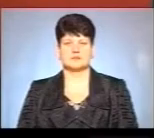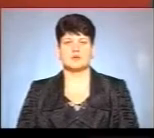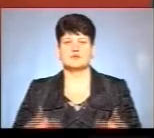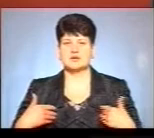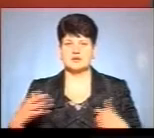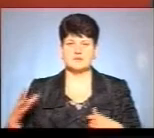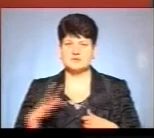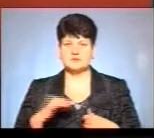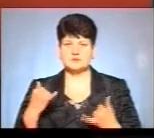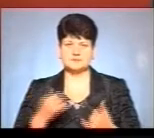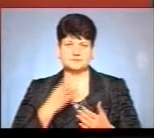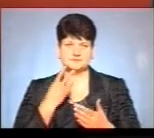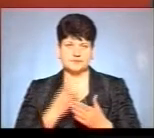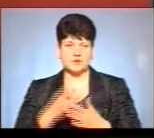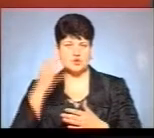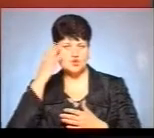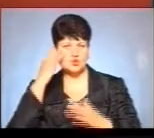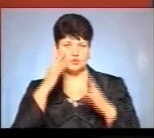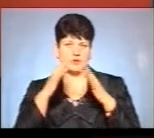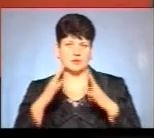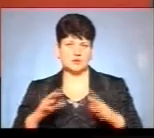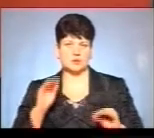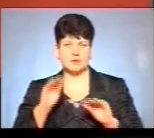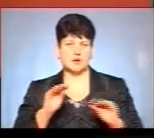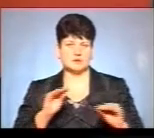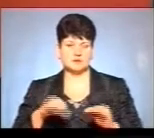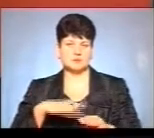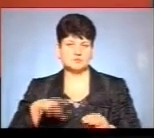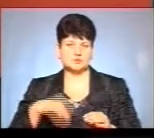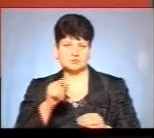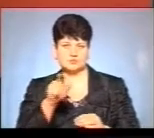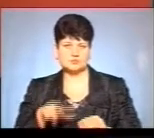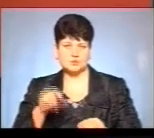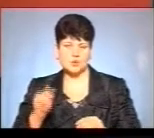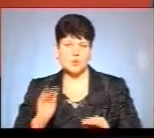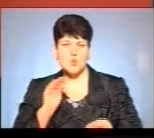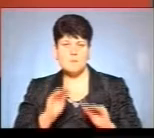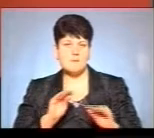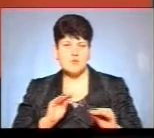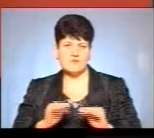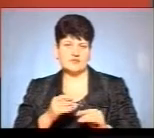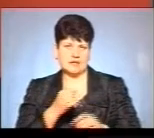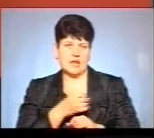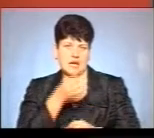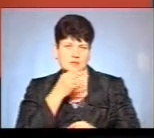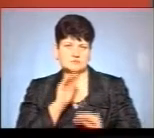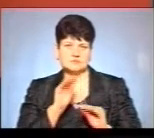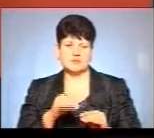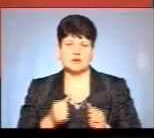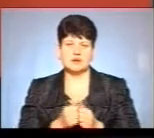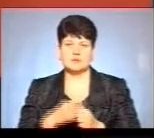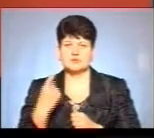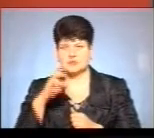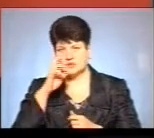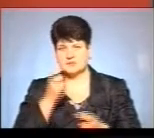вітання всім, хто зараз з нами. Чорну ялинку, прикрашену порожніми флаконами та упаковками від ліків, встановили біля облдержадміністрації